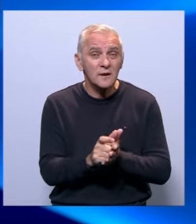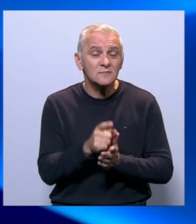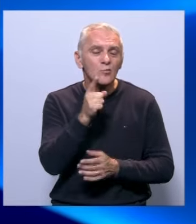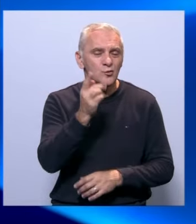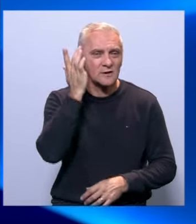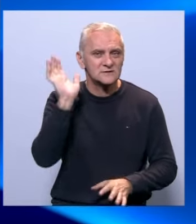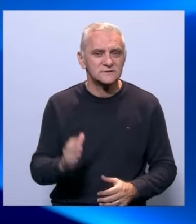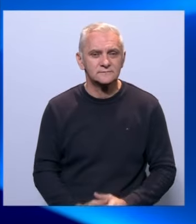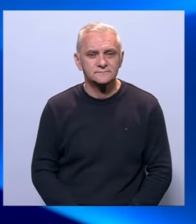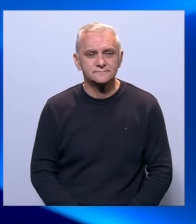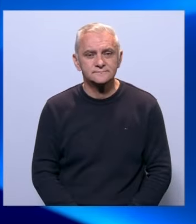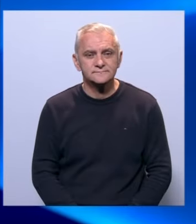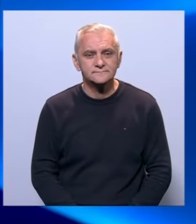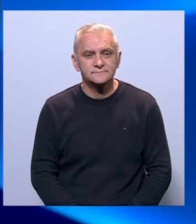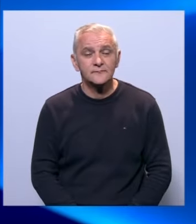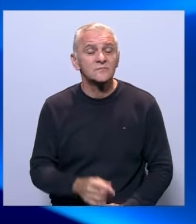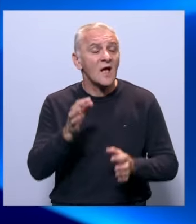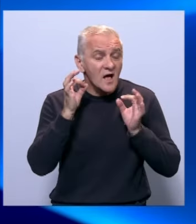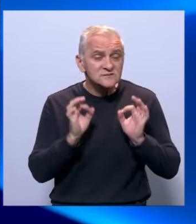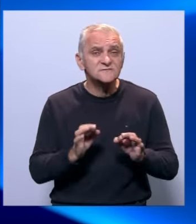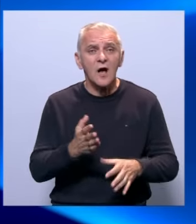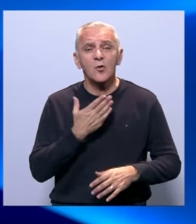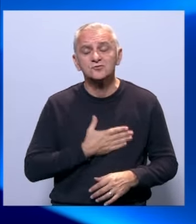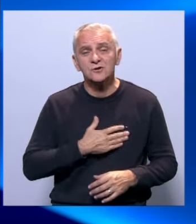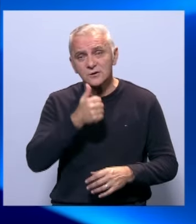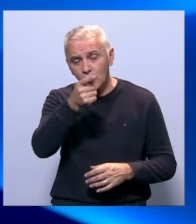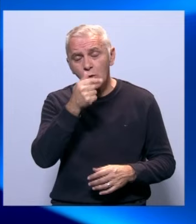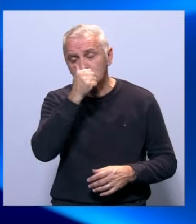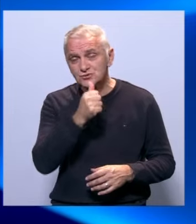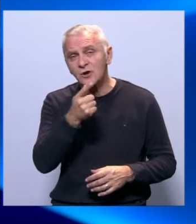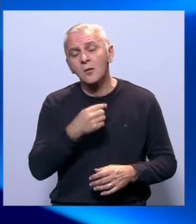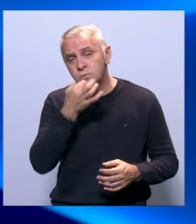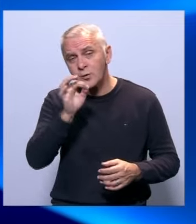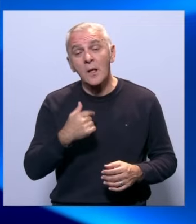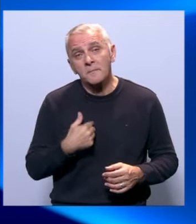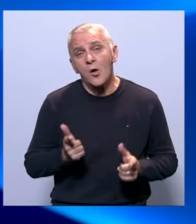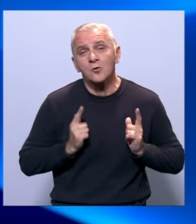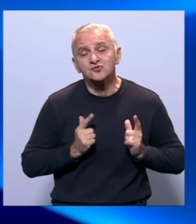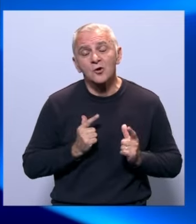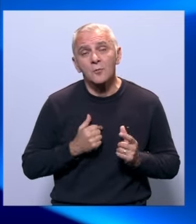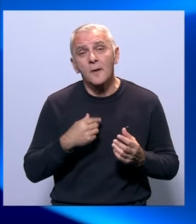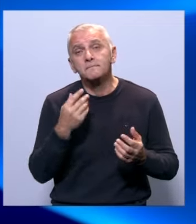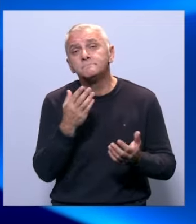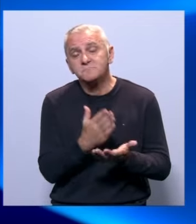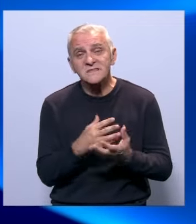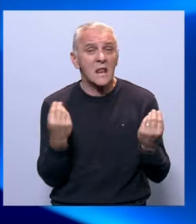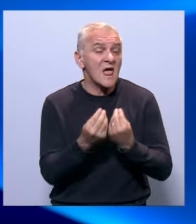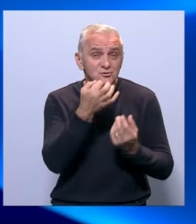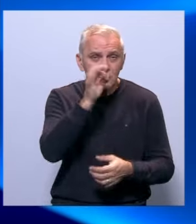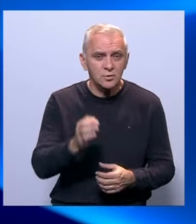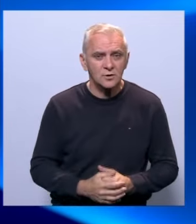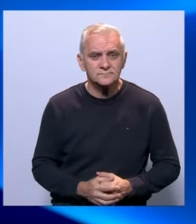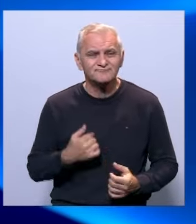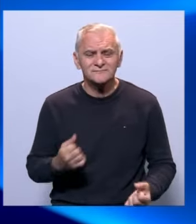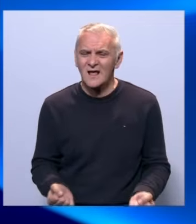ne znam. Svaki dan se teži onome što je bolje, jel tako? Pa i mi očekujemo da će biti nešto bolje. Teško